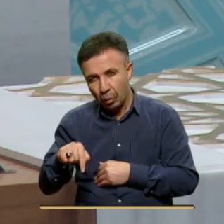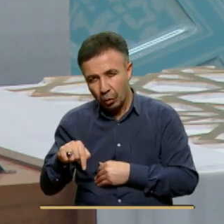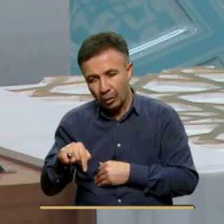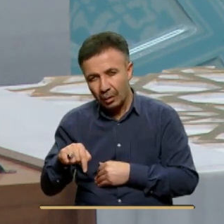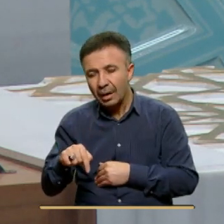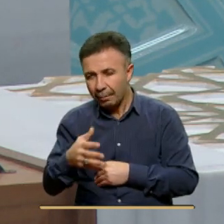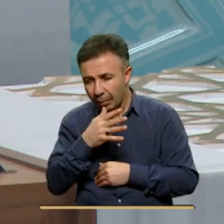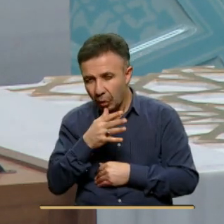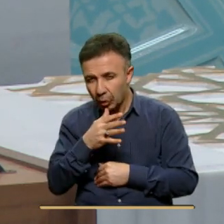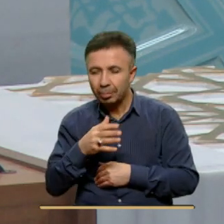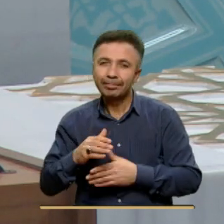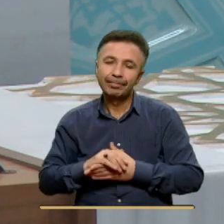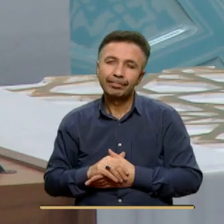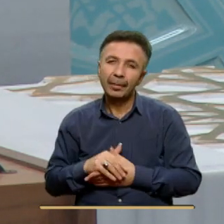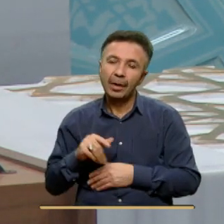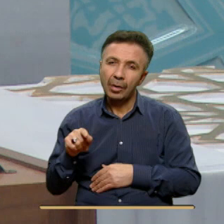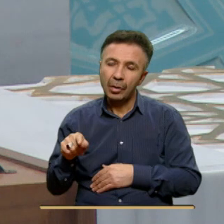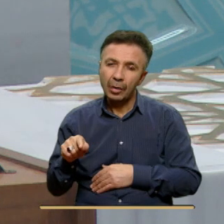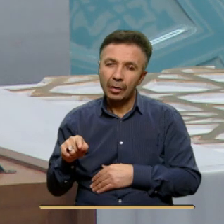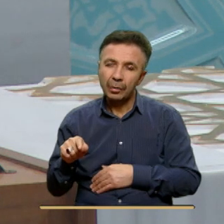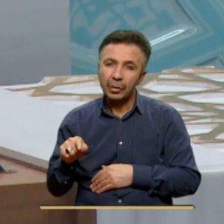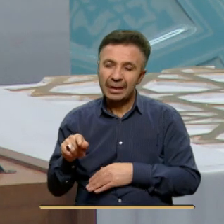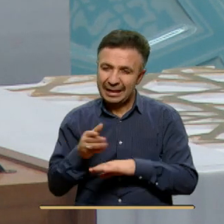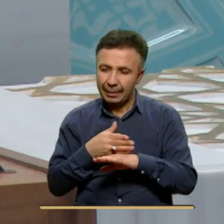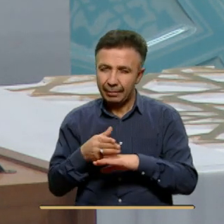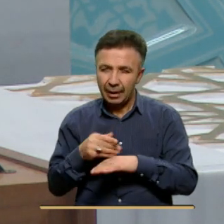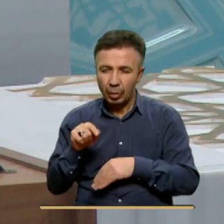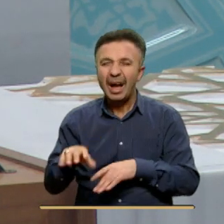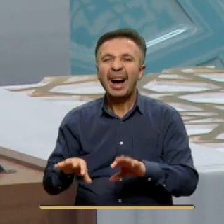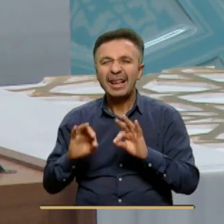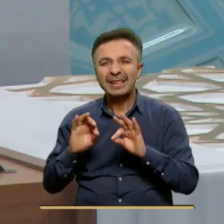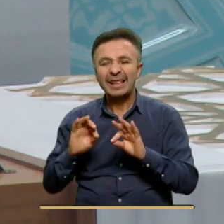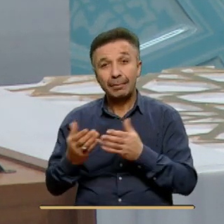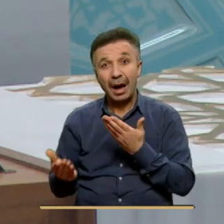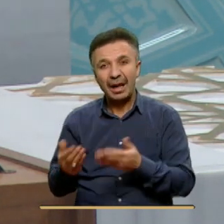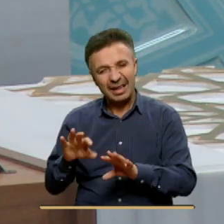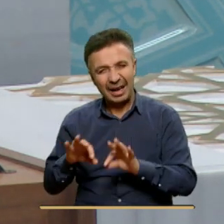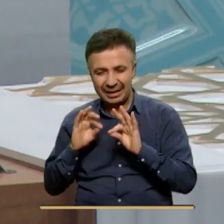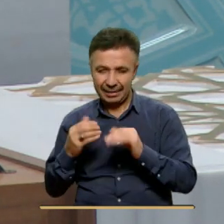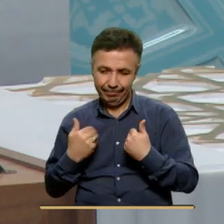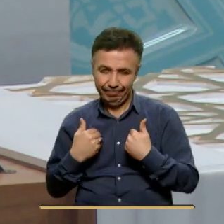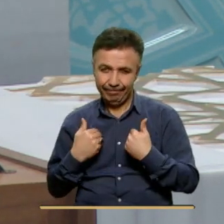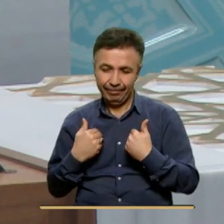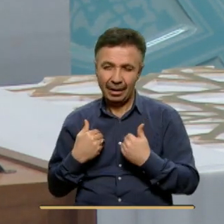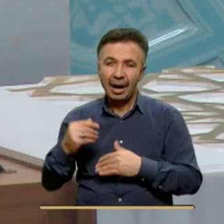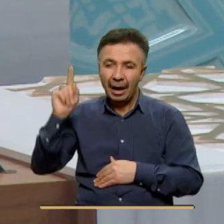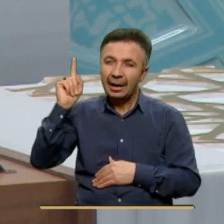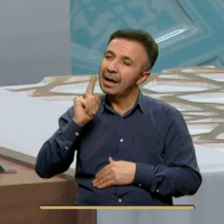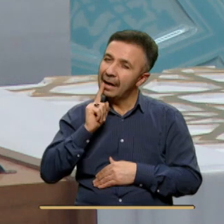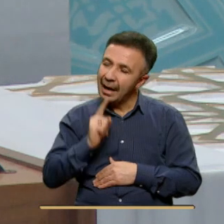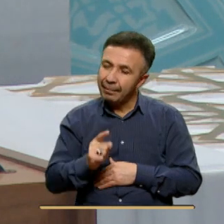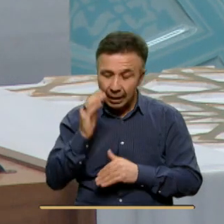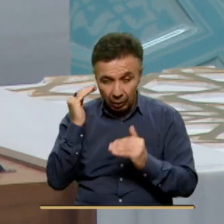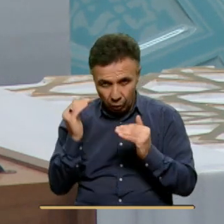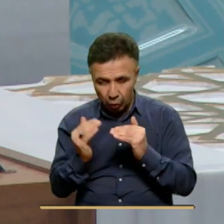Onun için buraya hazırlıklı geldim. Rabbim Celle Celaluhu'nun emirlerine riayet